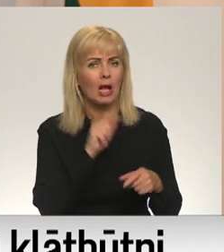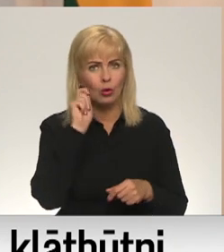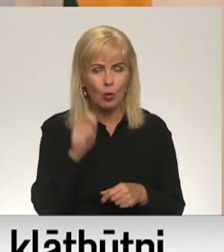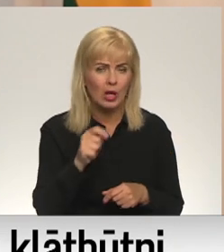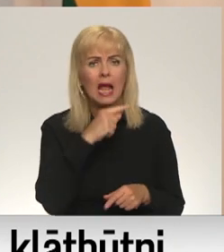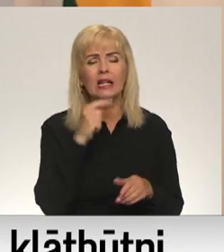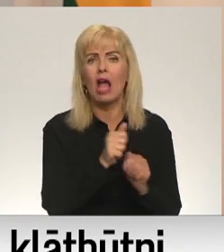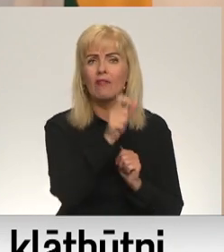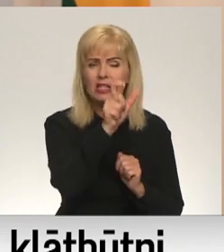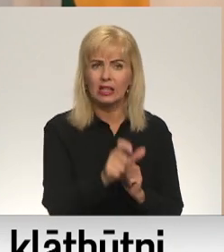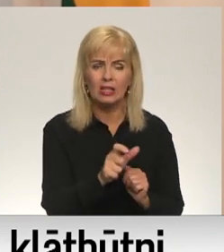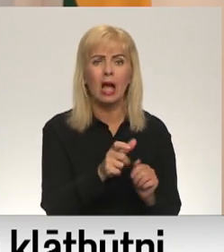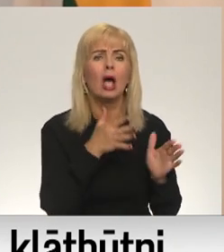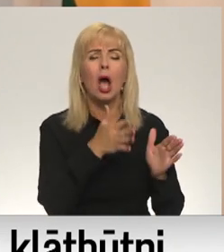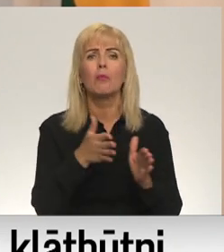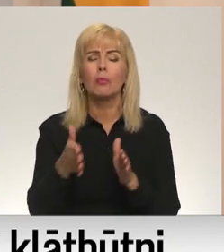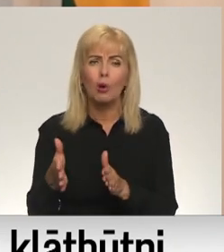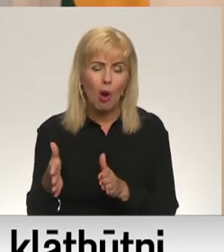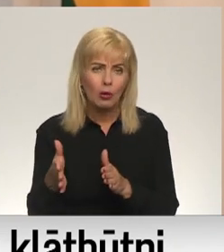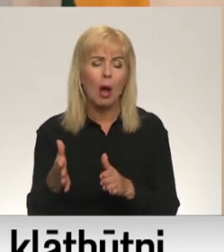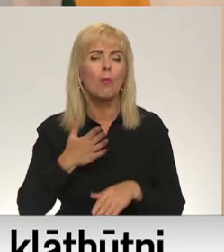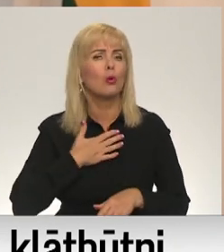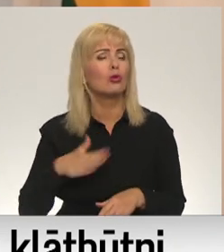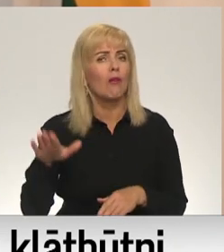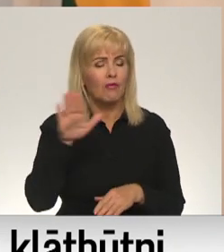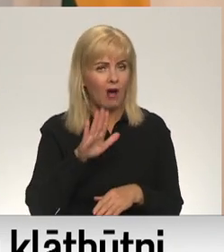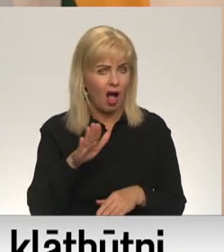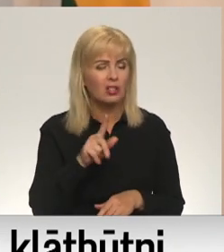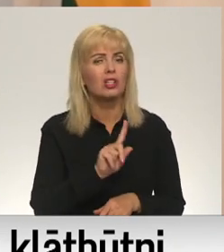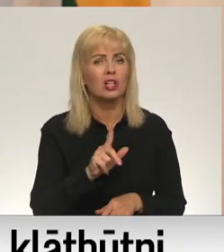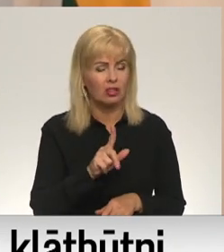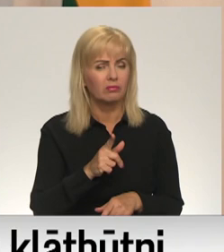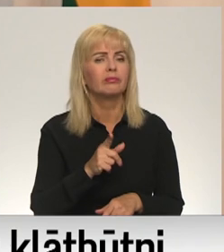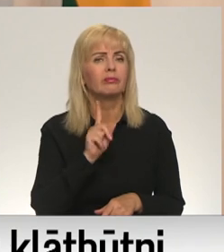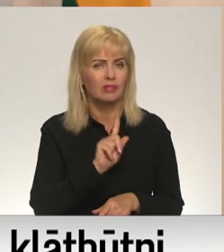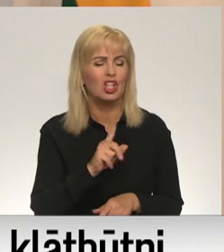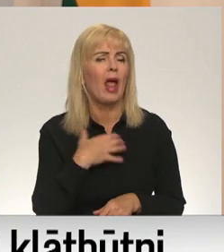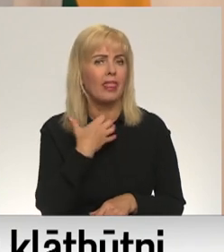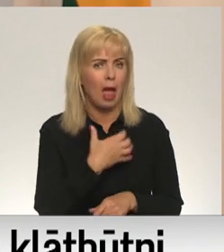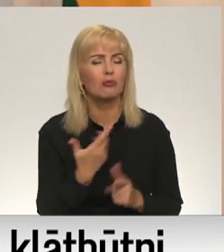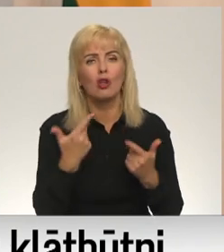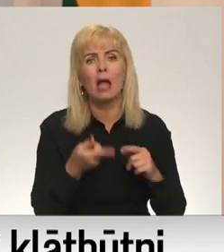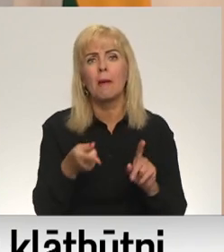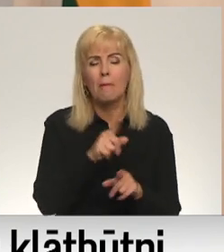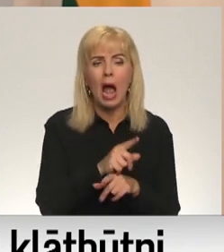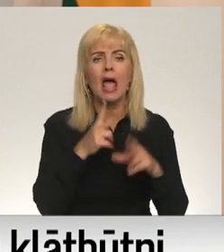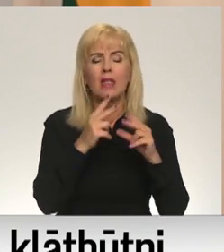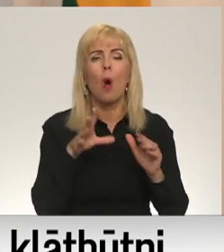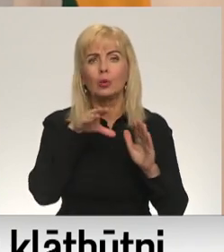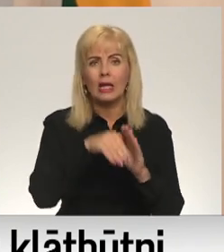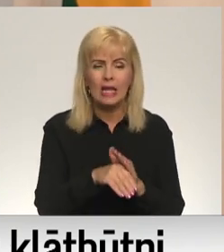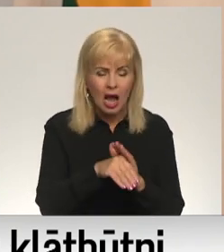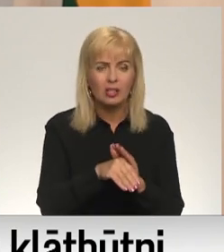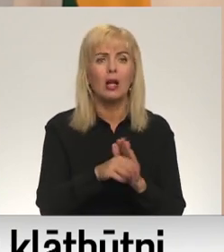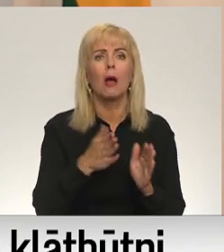un propagandas draudus mūsu četrām valstīm, nav šaubu, ka tas ir nepieciešams. Ir laiks mainīt NATO iesaisti mūsu valstīs